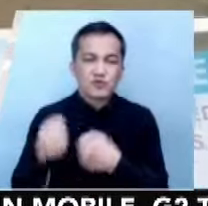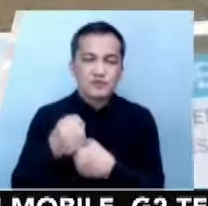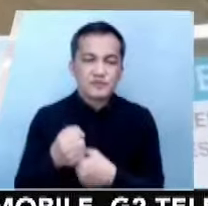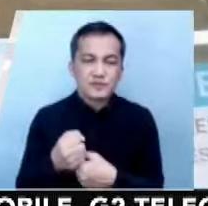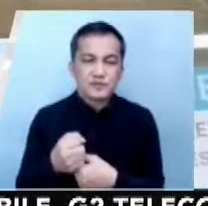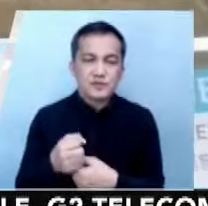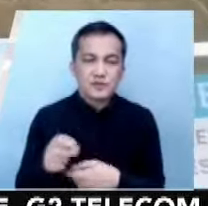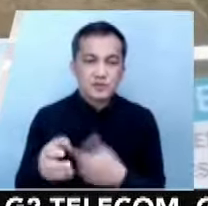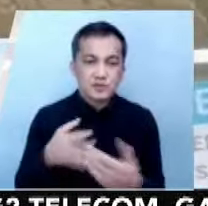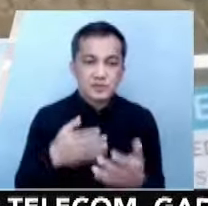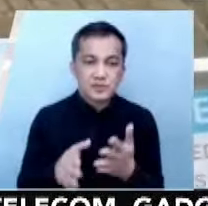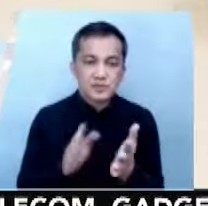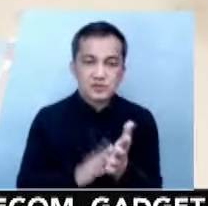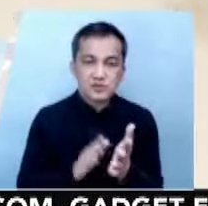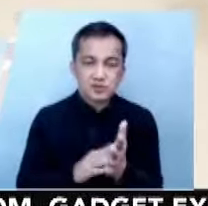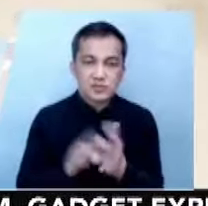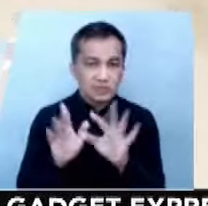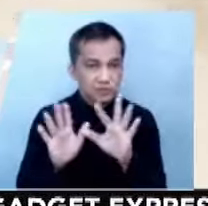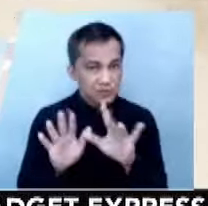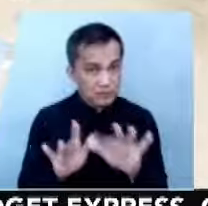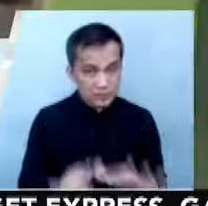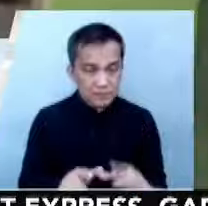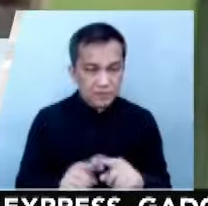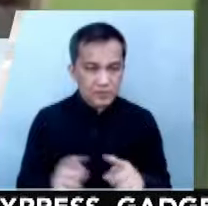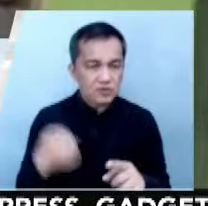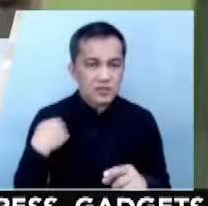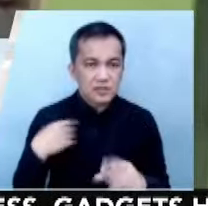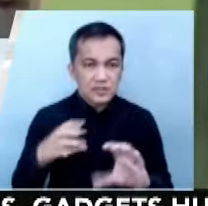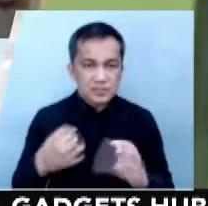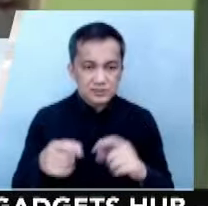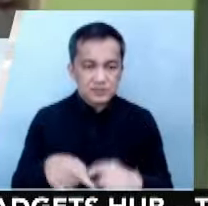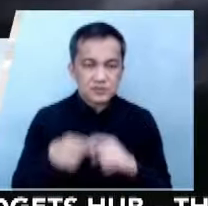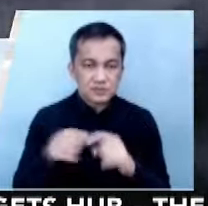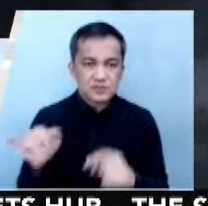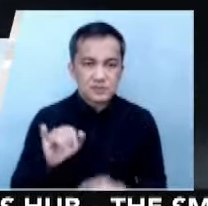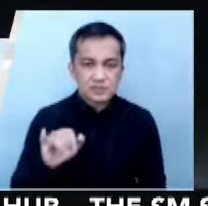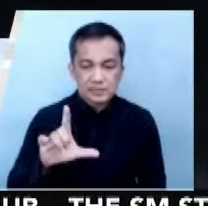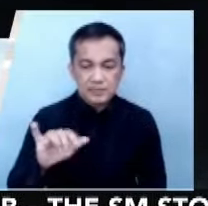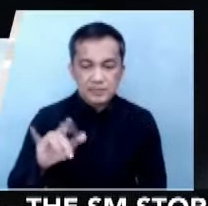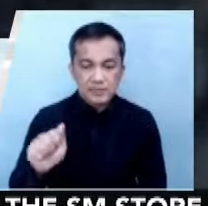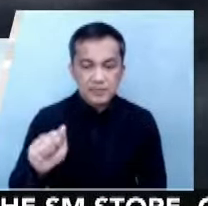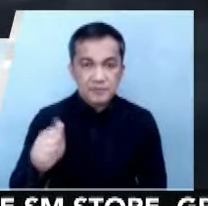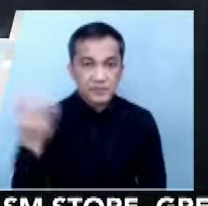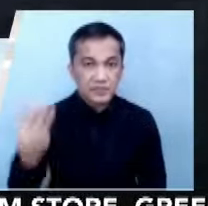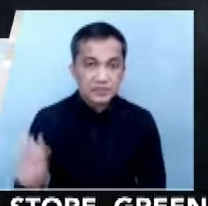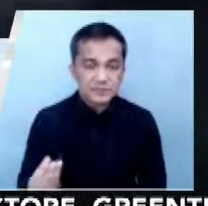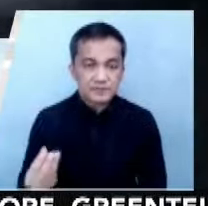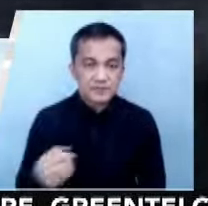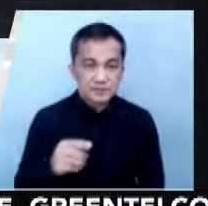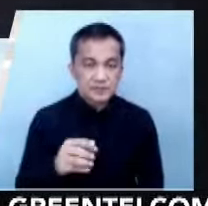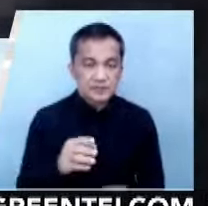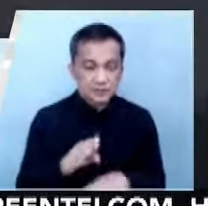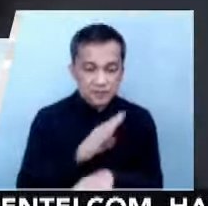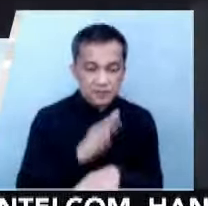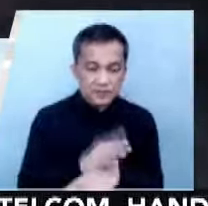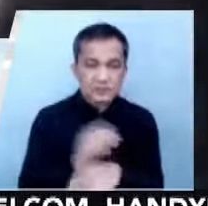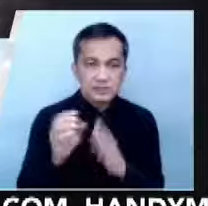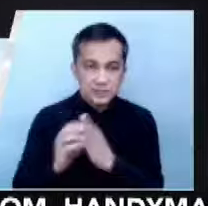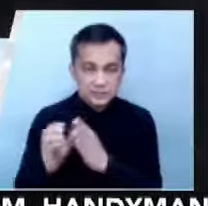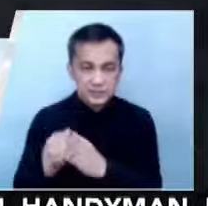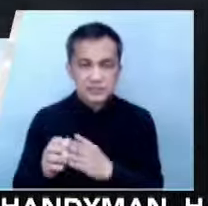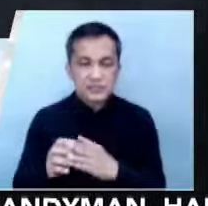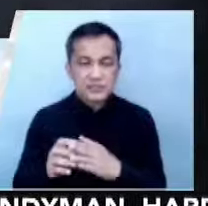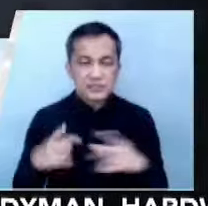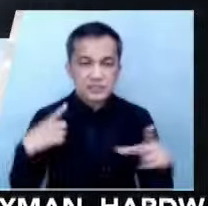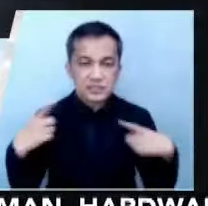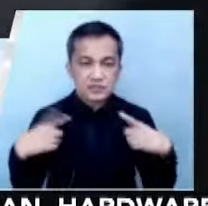paral ang inulan pero wala pang class suspension Tulad sa Lipa Batangas pero sa ilang bayan at lungsod sa Laguna sinuspende